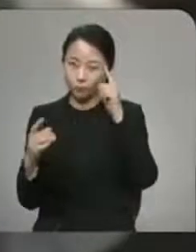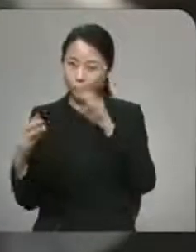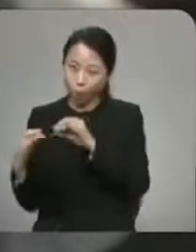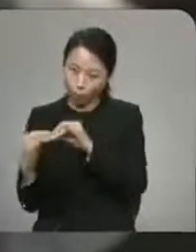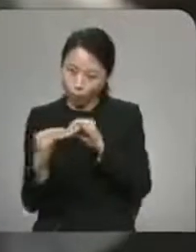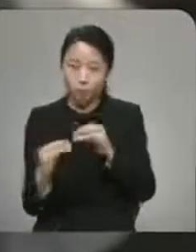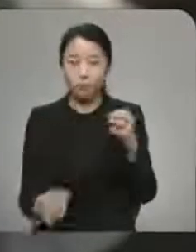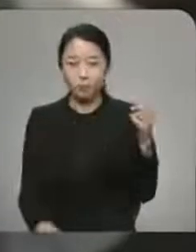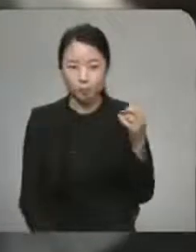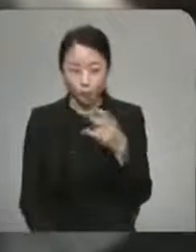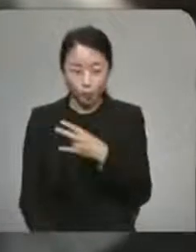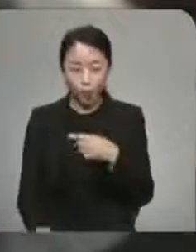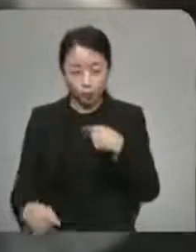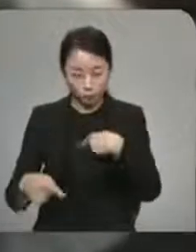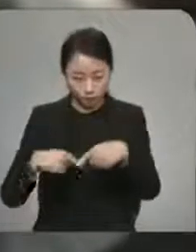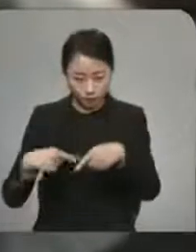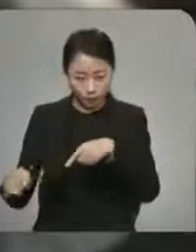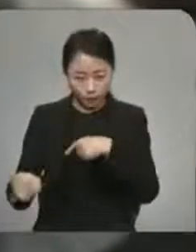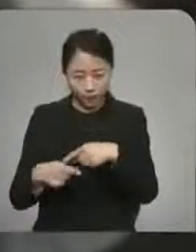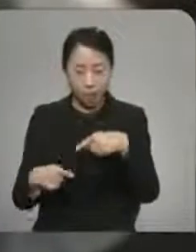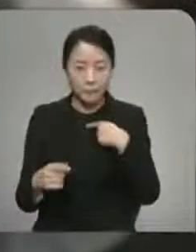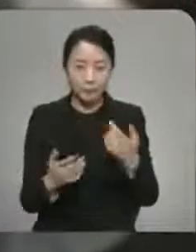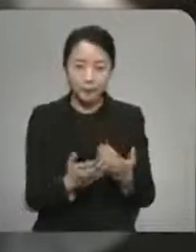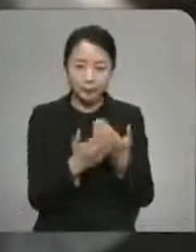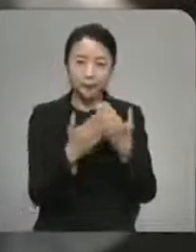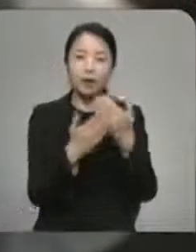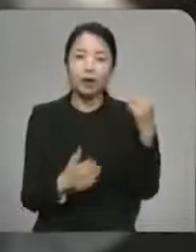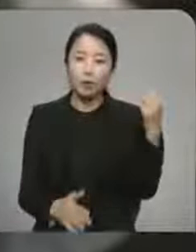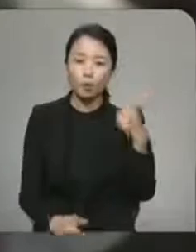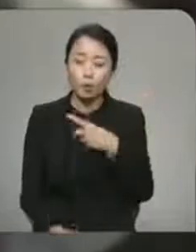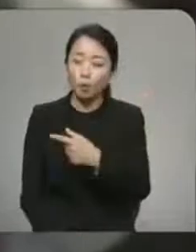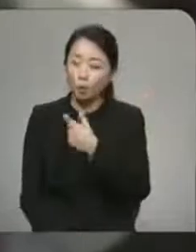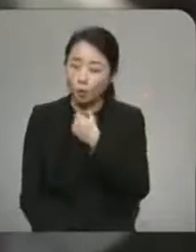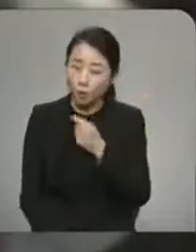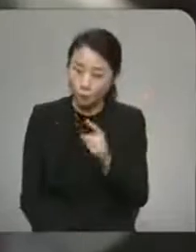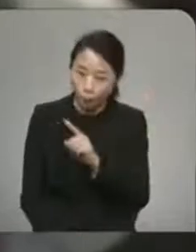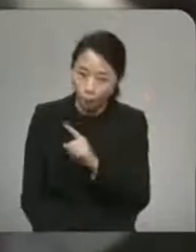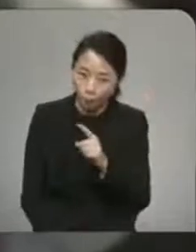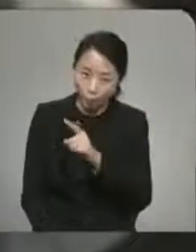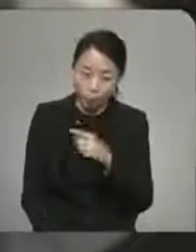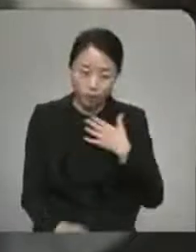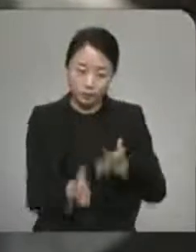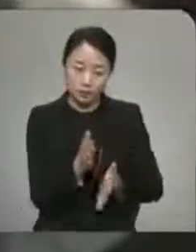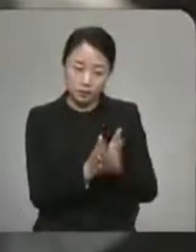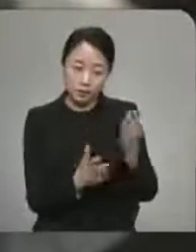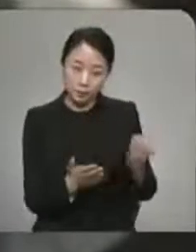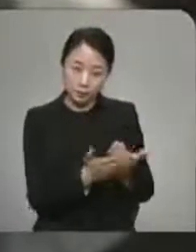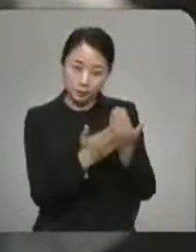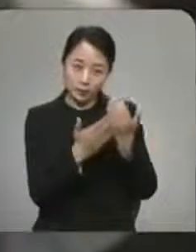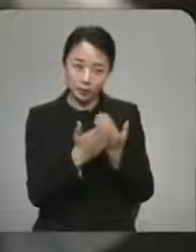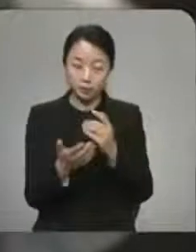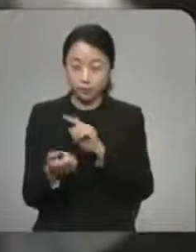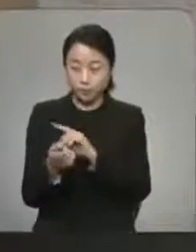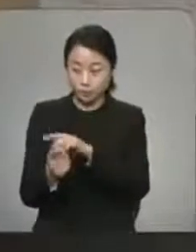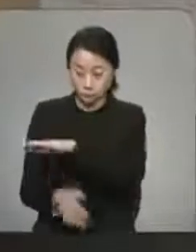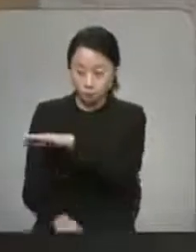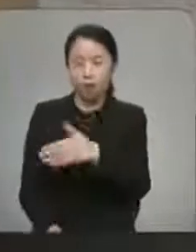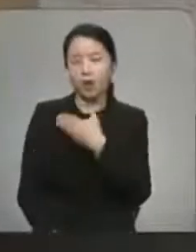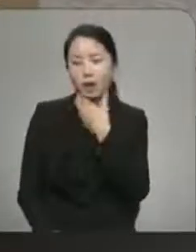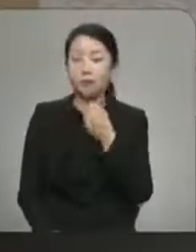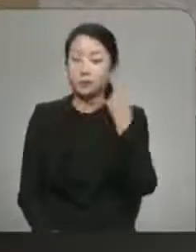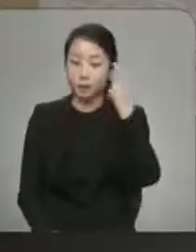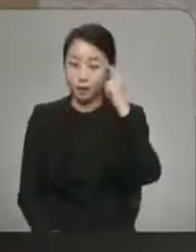그 정책을 시민과 함께 할 때 씨가 더 발전하고 시민들은 행복할 수 있다고 느낍니다